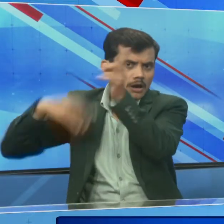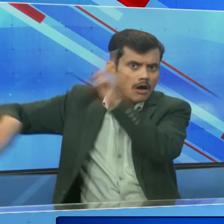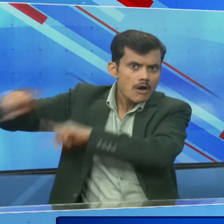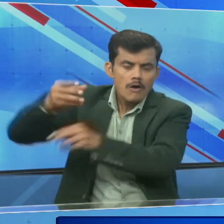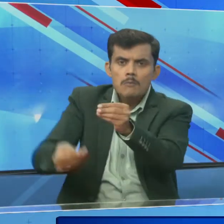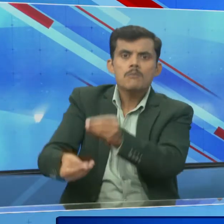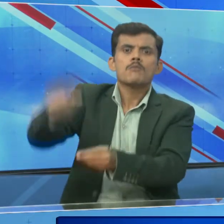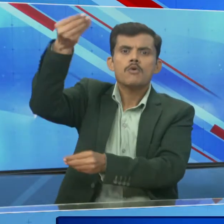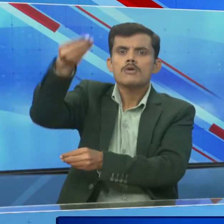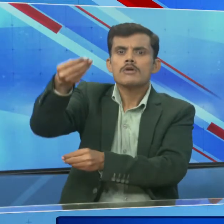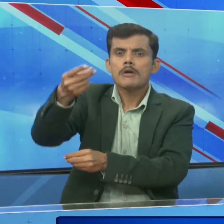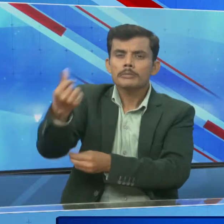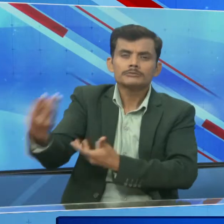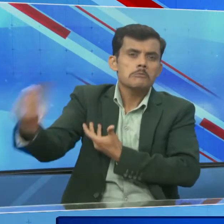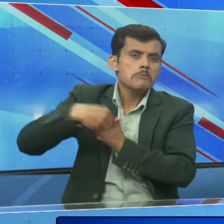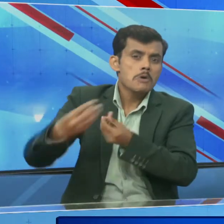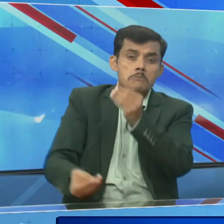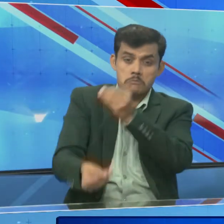हैं।